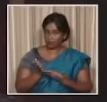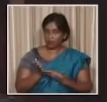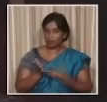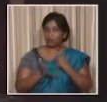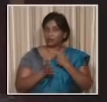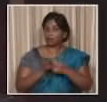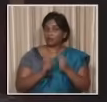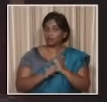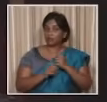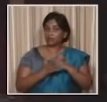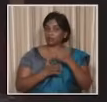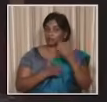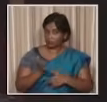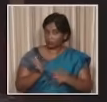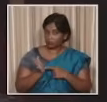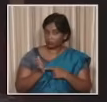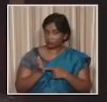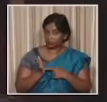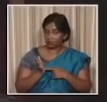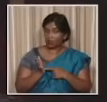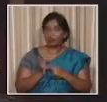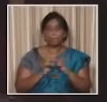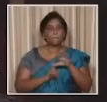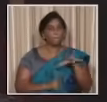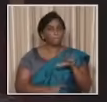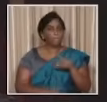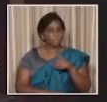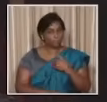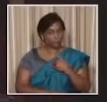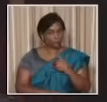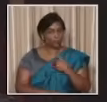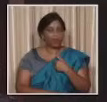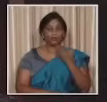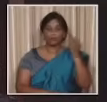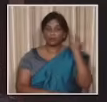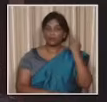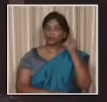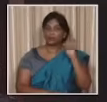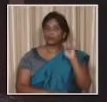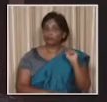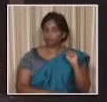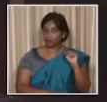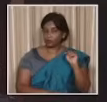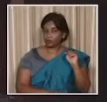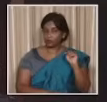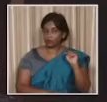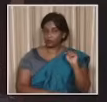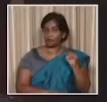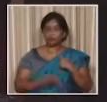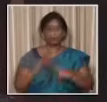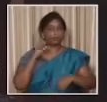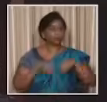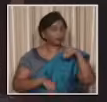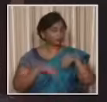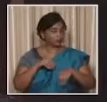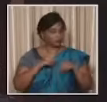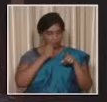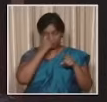මේ අත්සන් නොමැති වාර්තාව පාවිච්චි කරලා එදා 2020